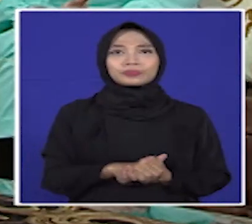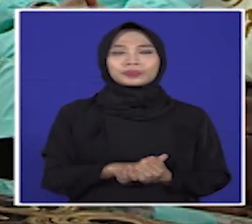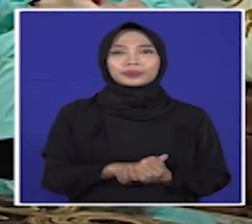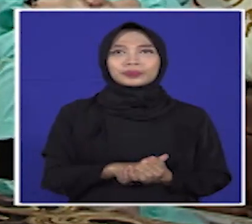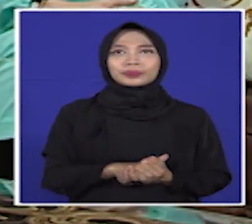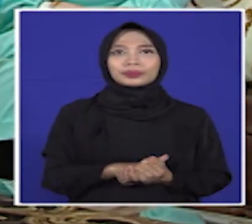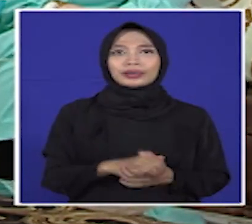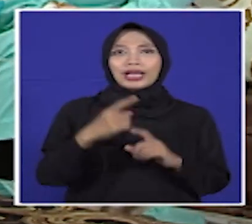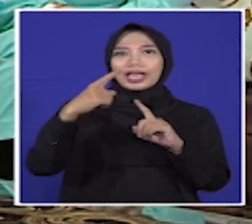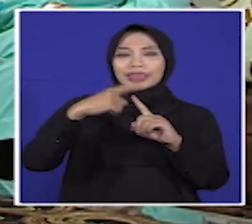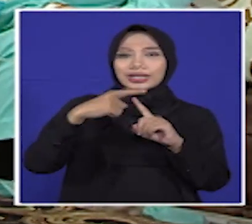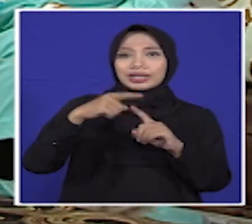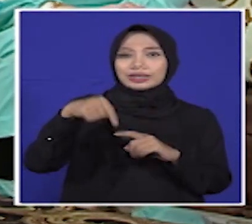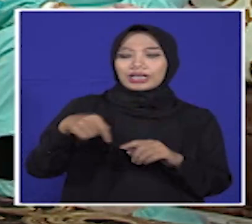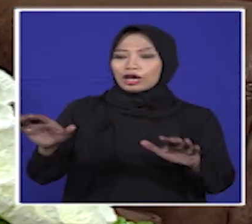suami mengadopsi